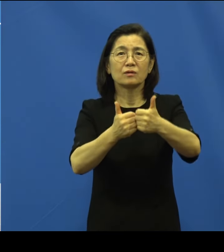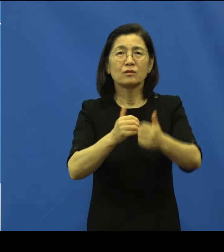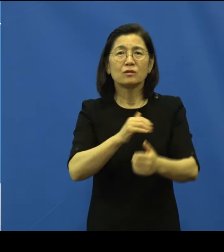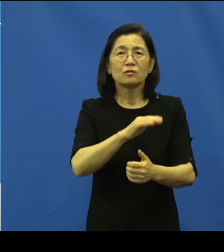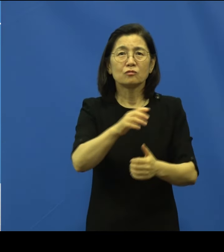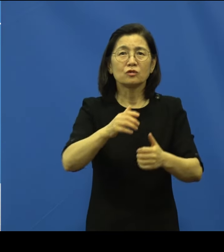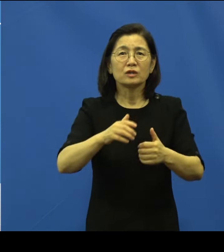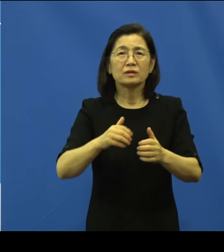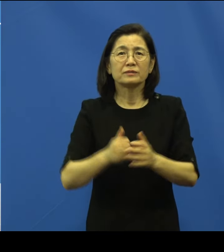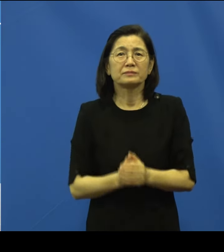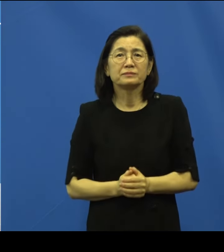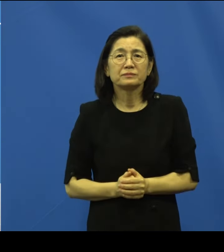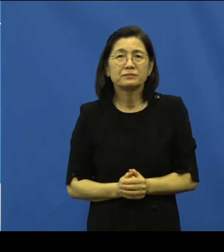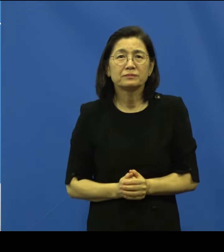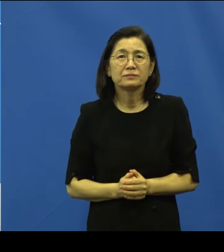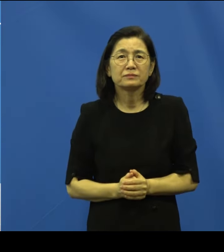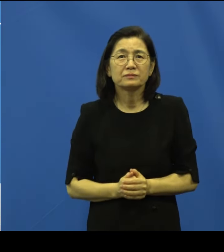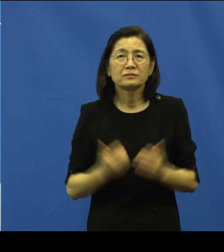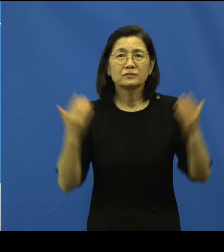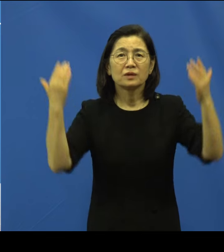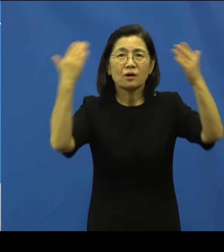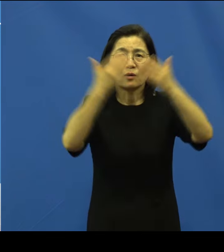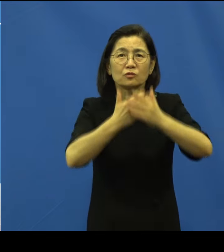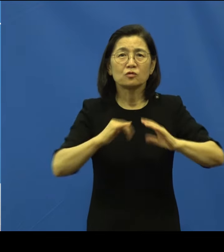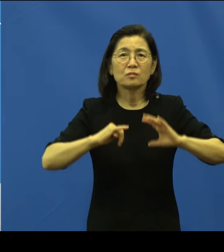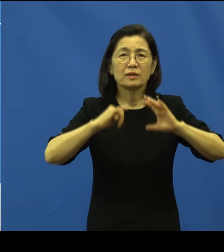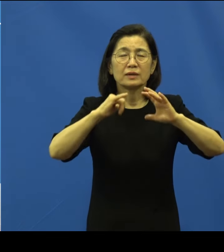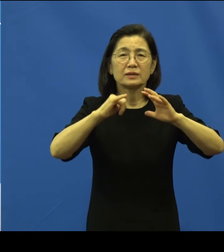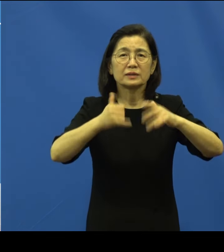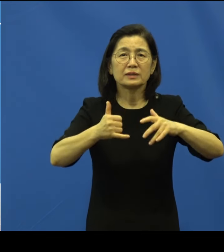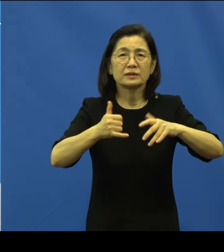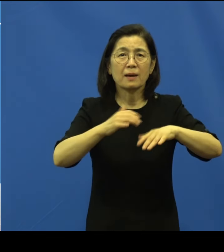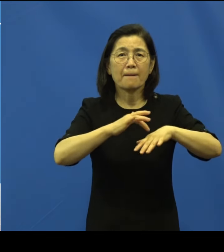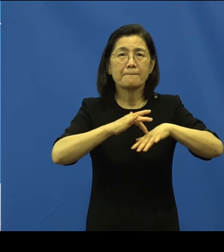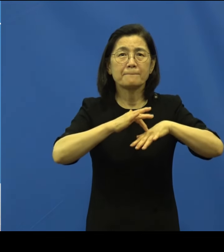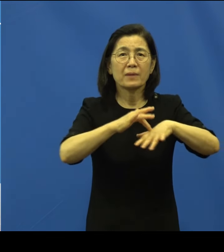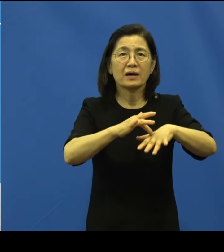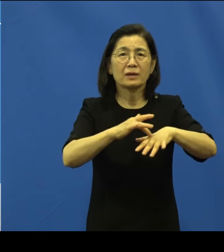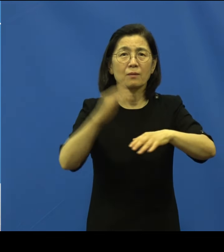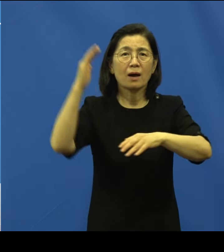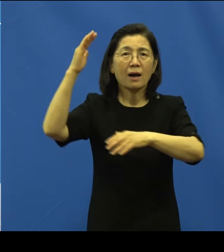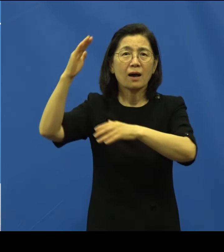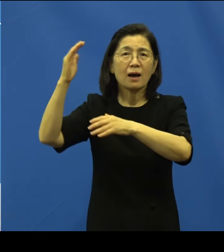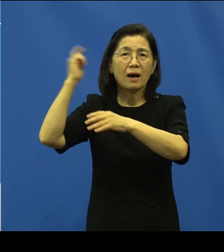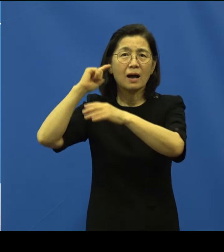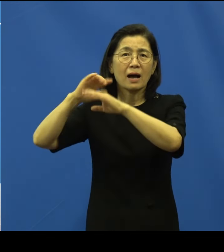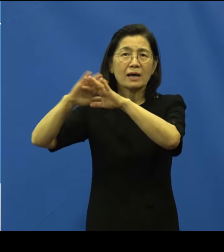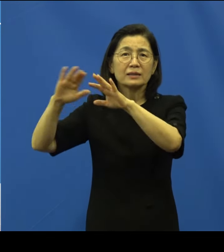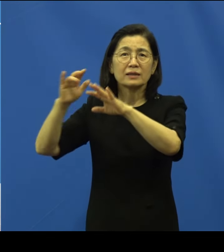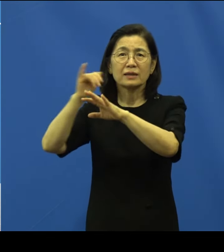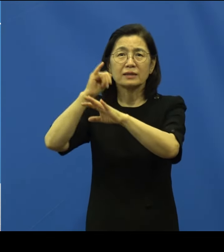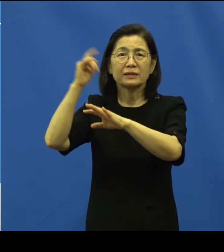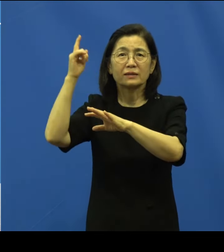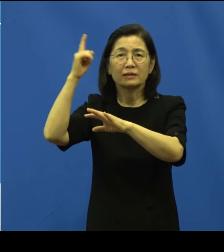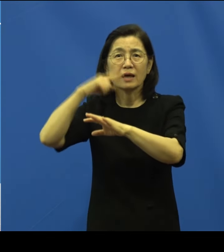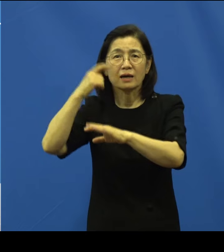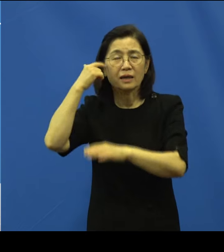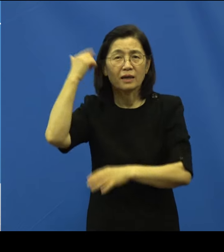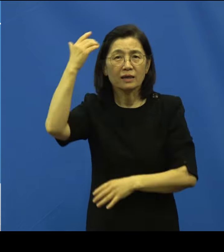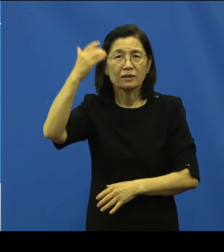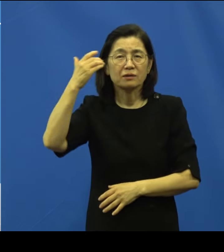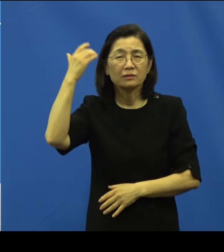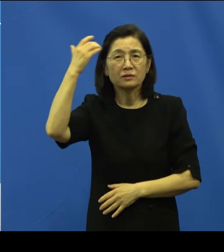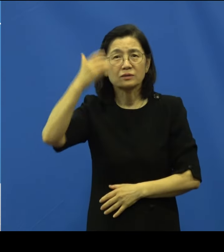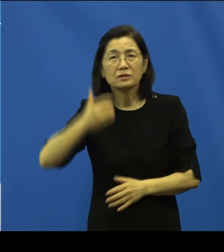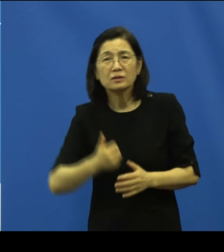아니요 통치자들과 권세들과 이 어둠의 세상 주관자들과 하늘에 있는 악의 영들을 상대함이라.